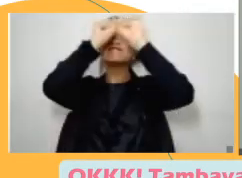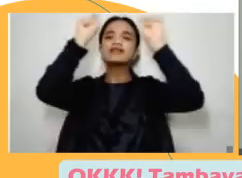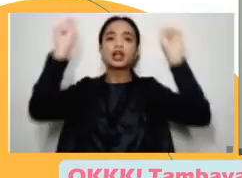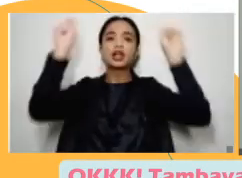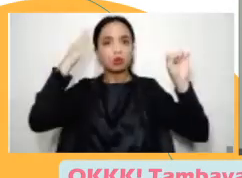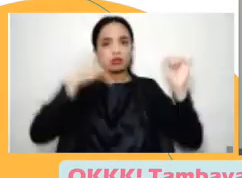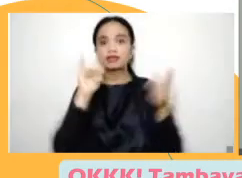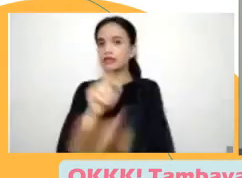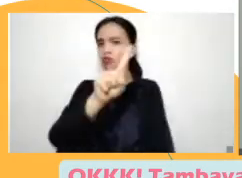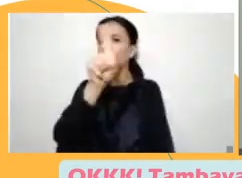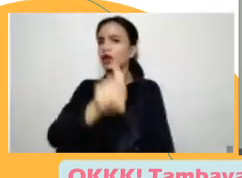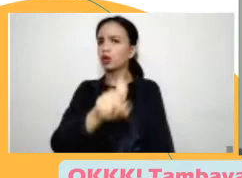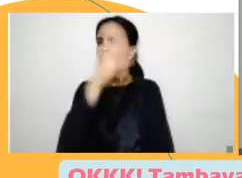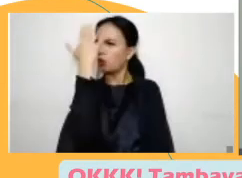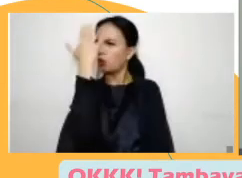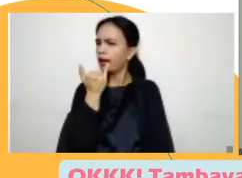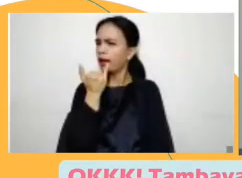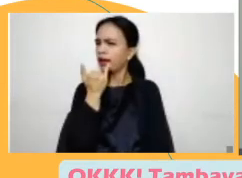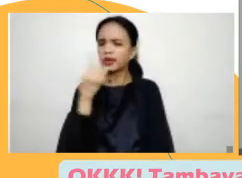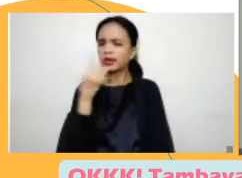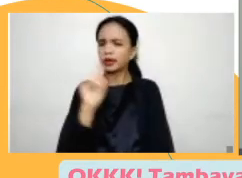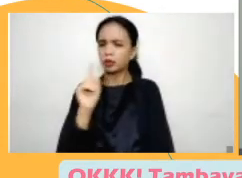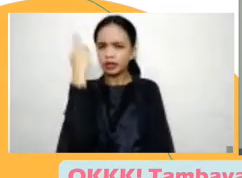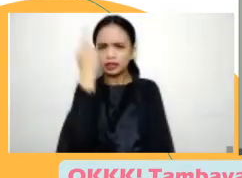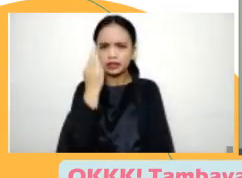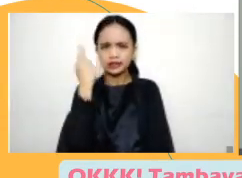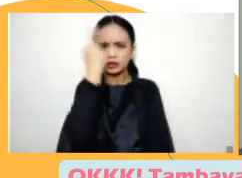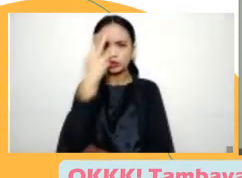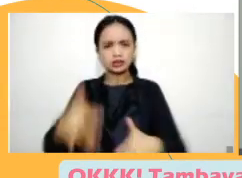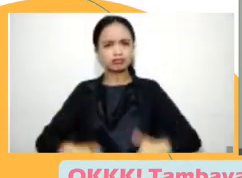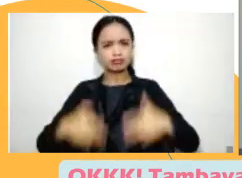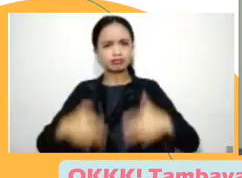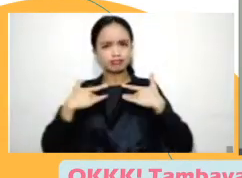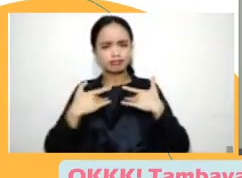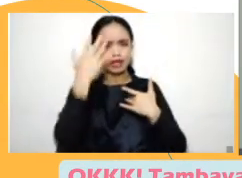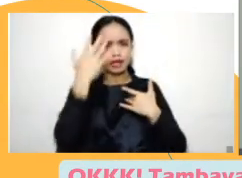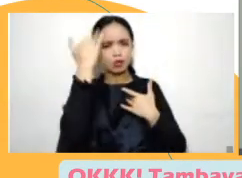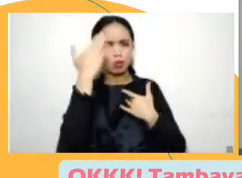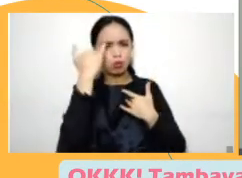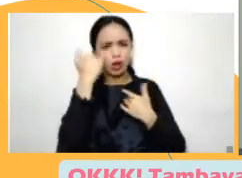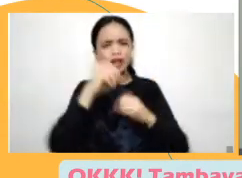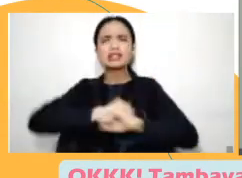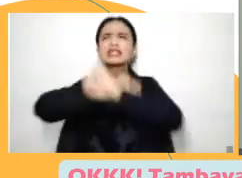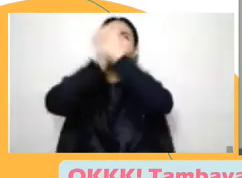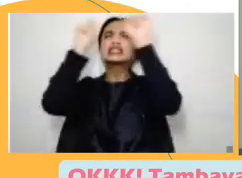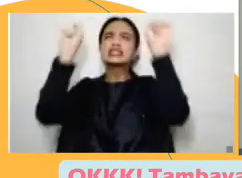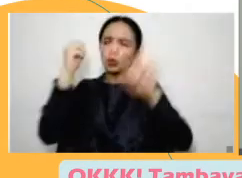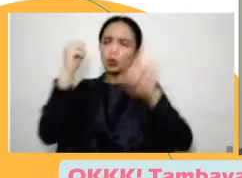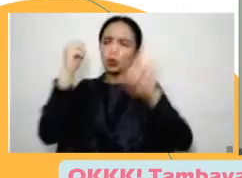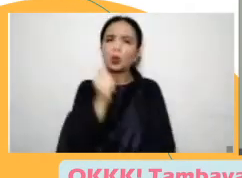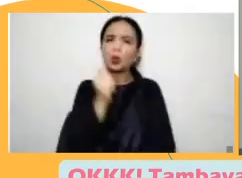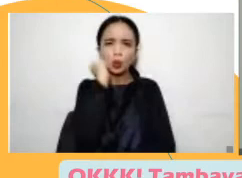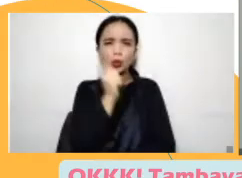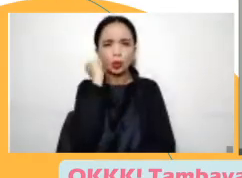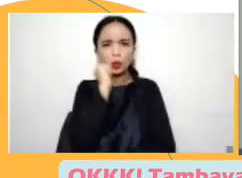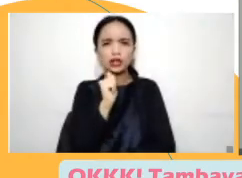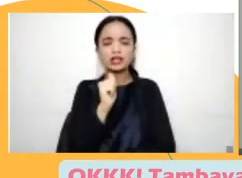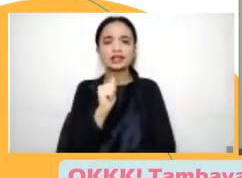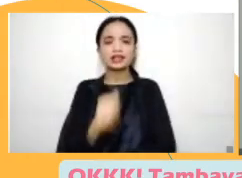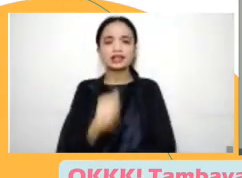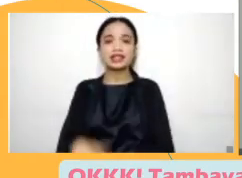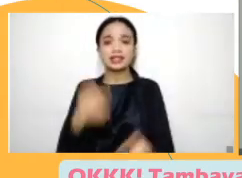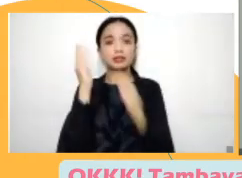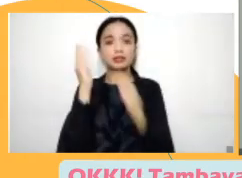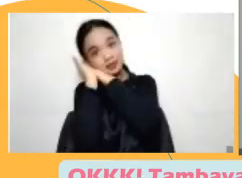tanong. Diba? Ano ang dahilan mo sa buhay? Bakit ka bumabangon araw-araw sa bed? Diba?